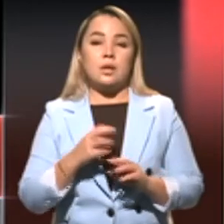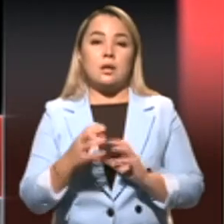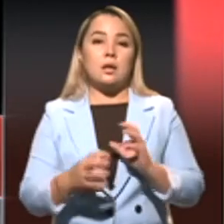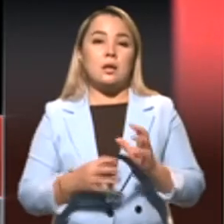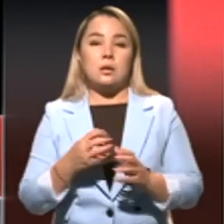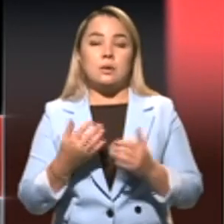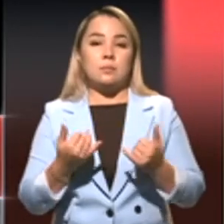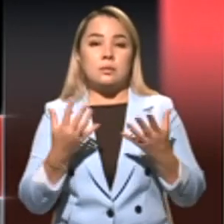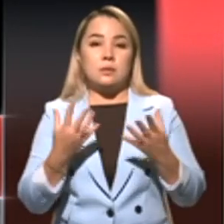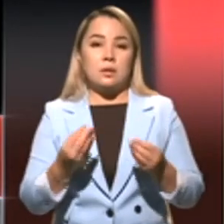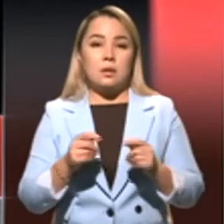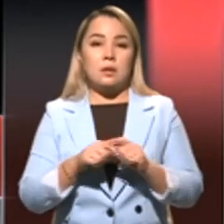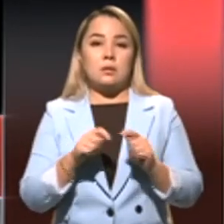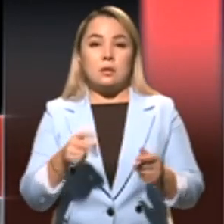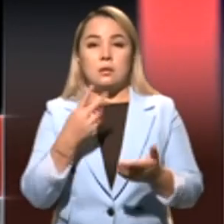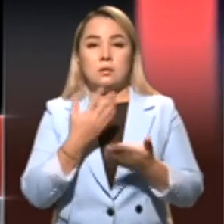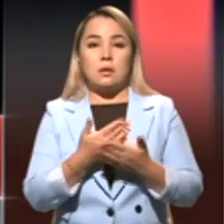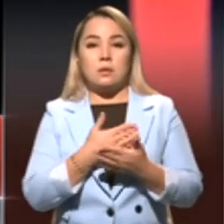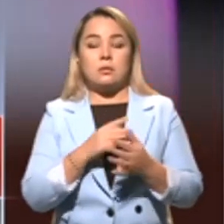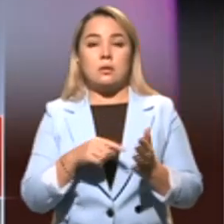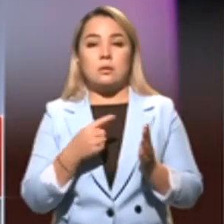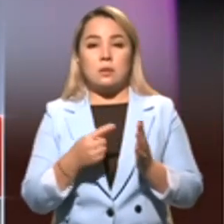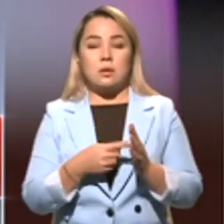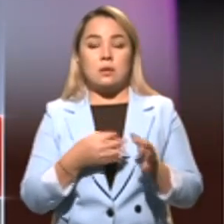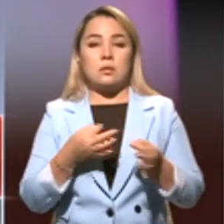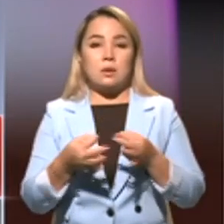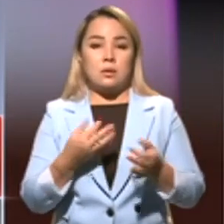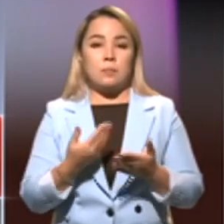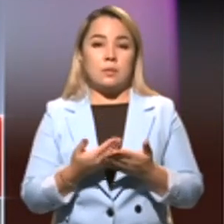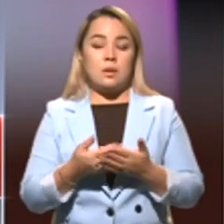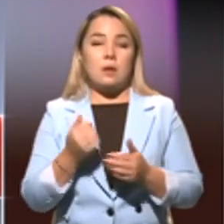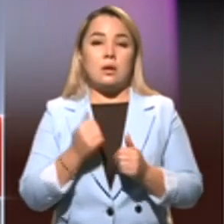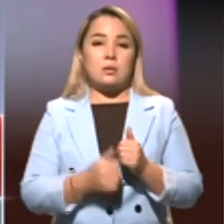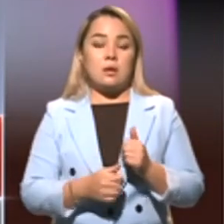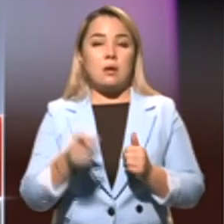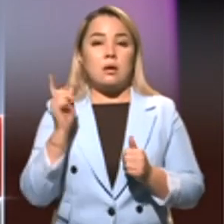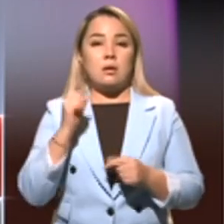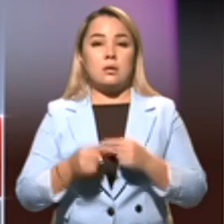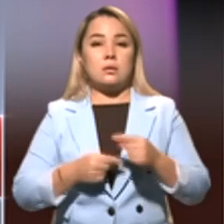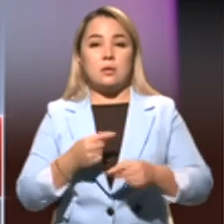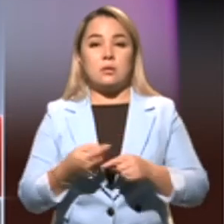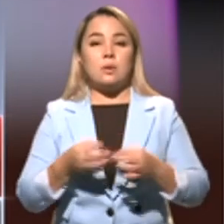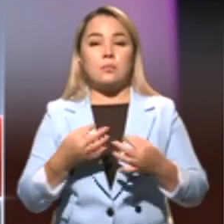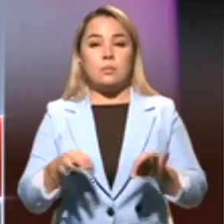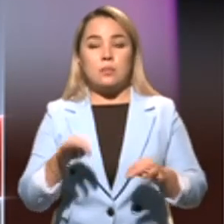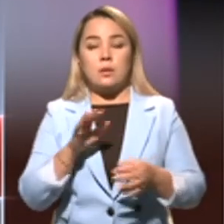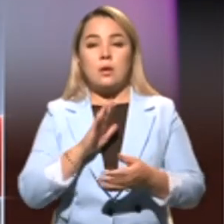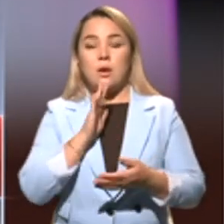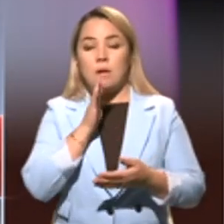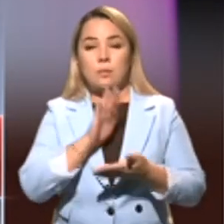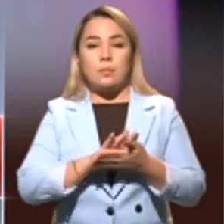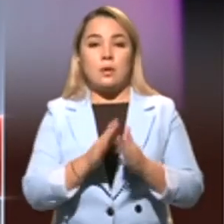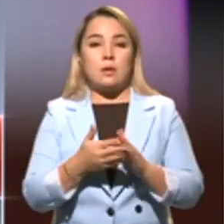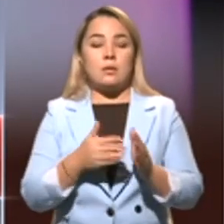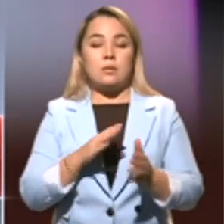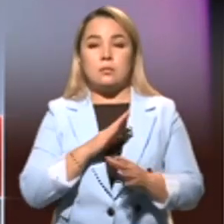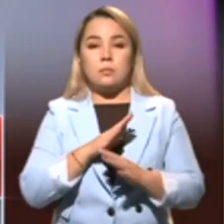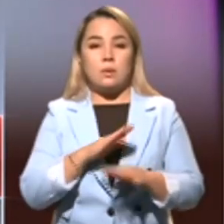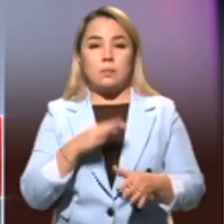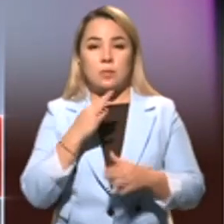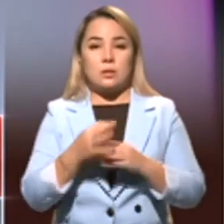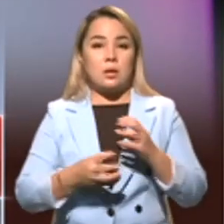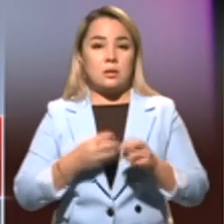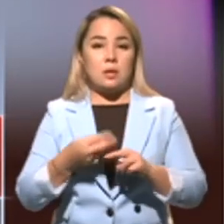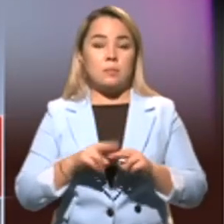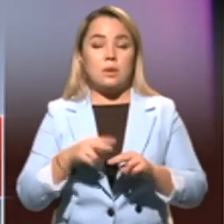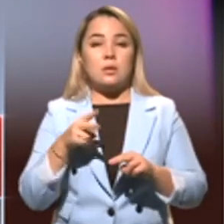әлемде қазір біз қарап отырсақ, мәселен, әр ғасырда бейбіт заман әлемде болмаған екен. 2000 жылдың